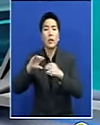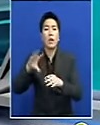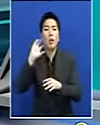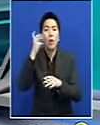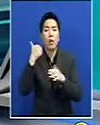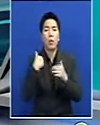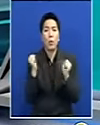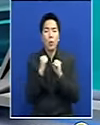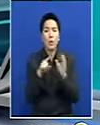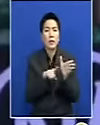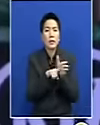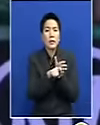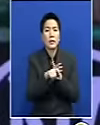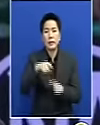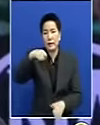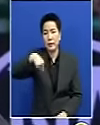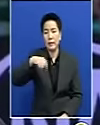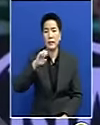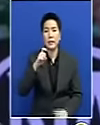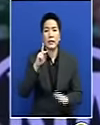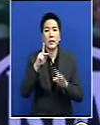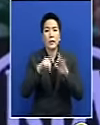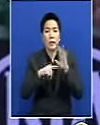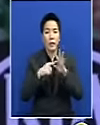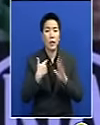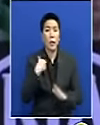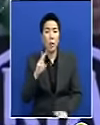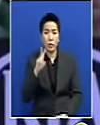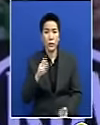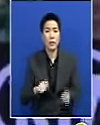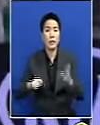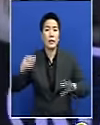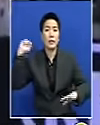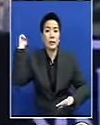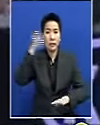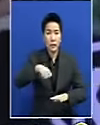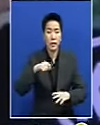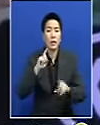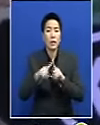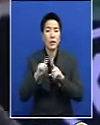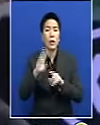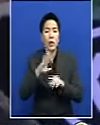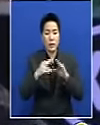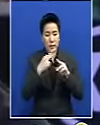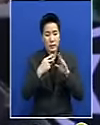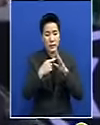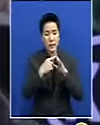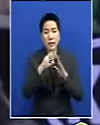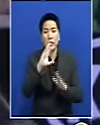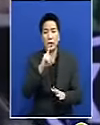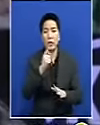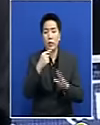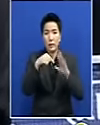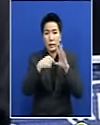ากกลัวเรื่องของไวรัสซิก้านะครับโจที่2นักขู่ลูกสกอราดจากเช็กนะครับคือโทมัสเบอร์ดิช